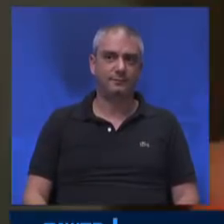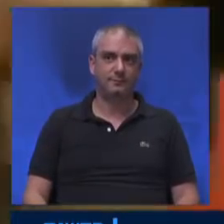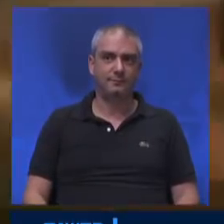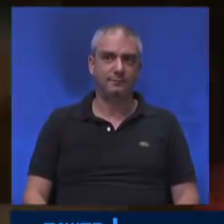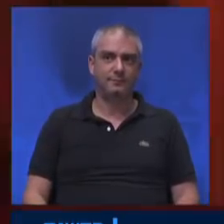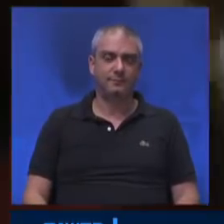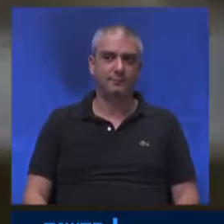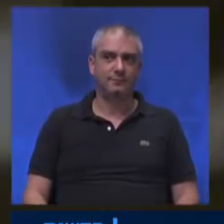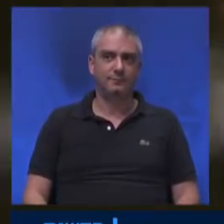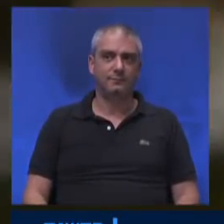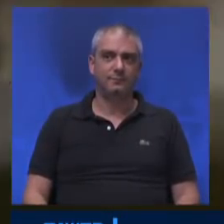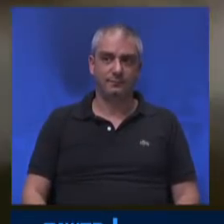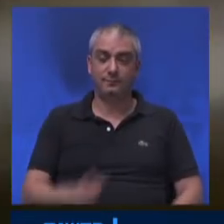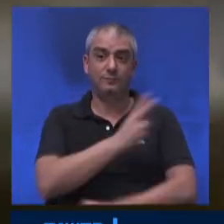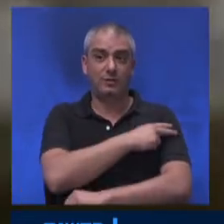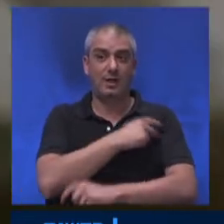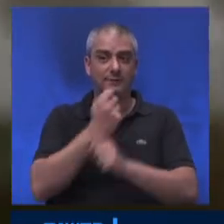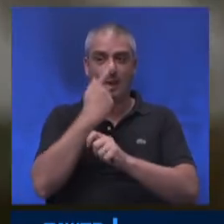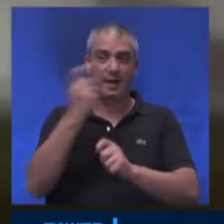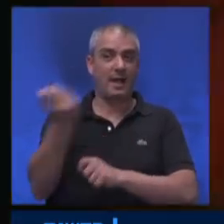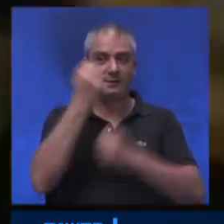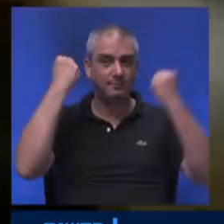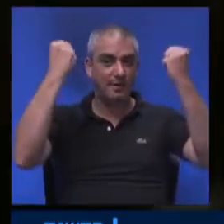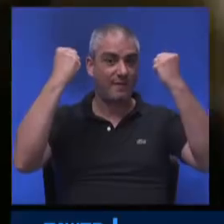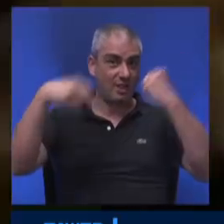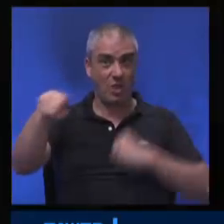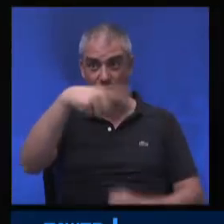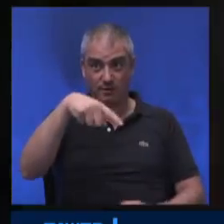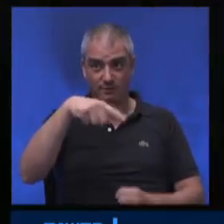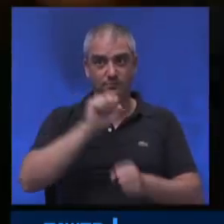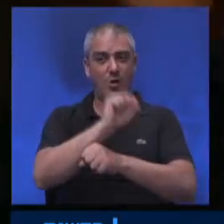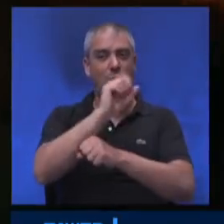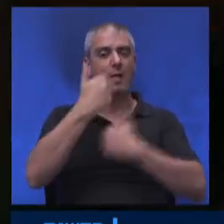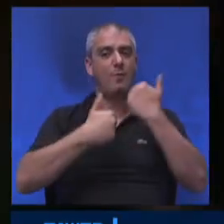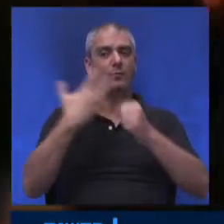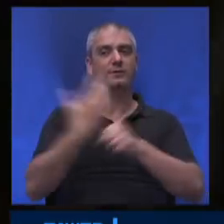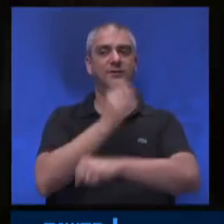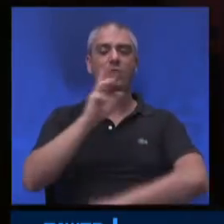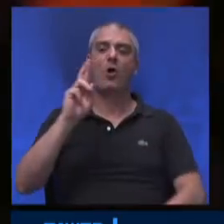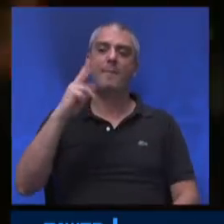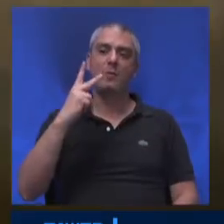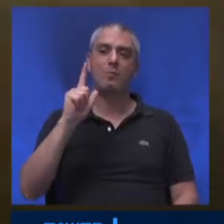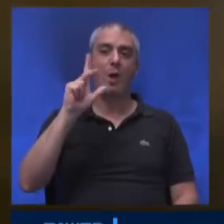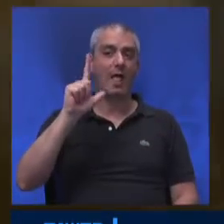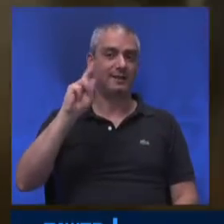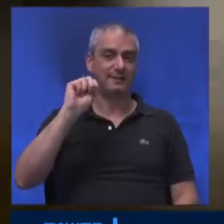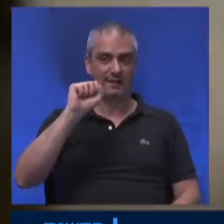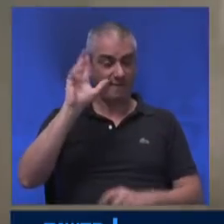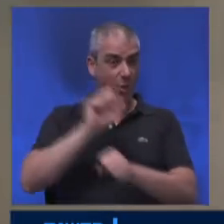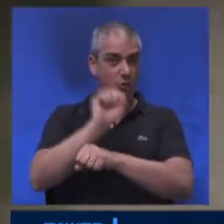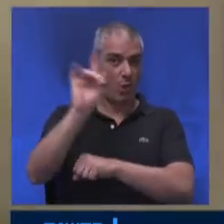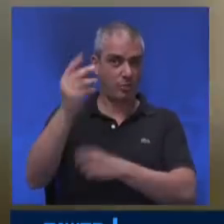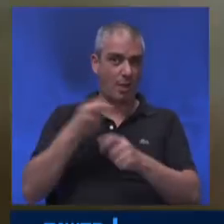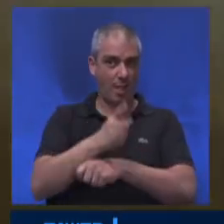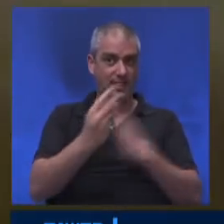אז המשטרה פיזרה בגז מדמיע מפגינות ומפגינים שמחו על המועמדות ועל הזכייה של רומן פולנסקי על אף התלונות נגדו. גם אחת